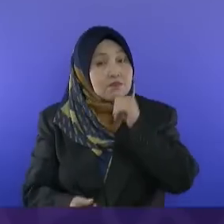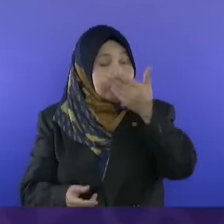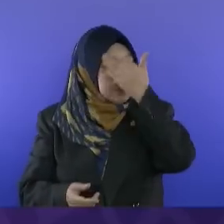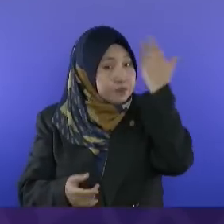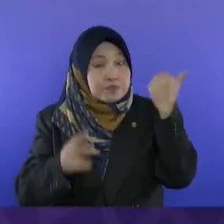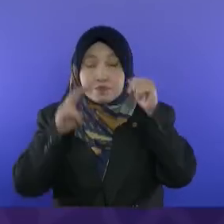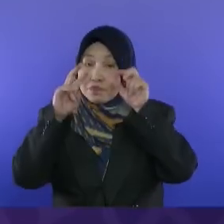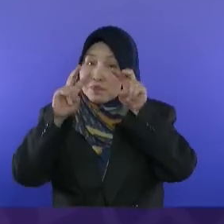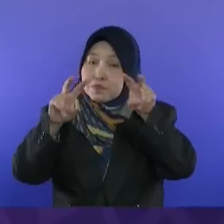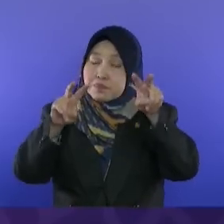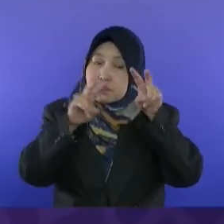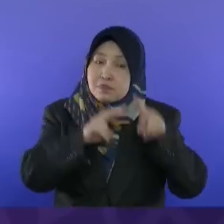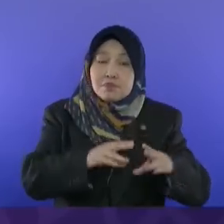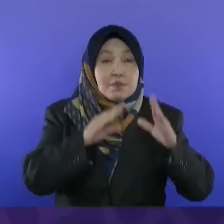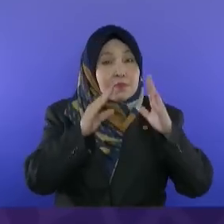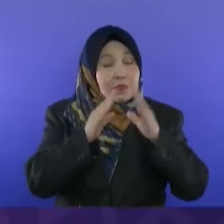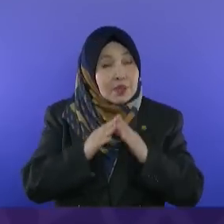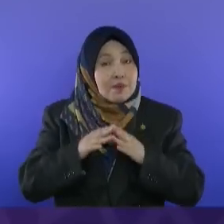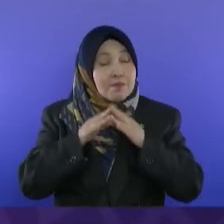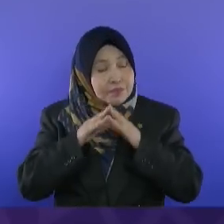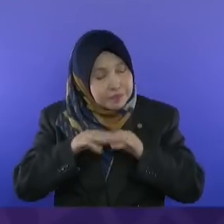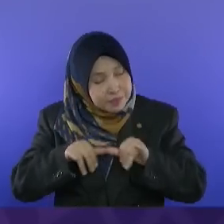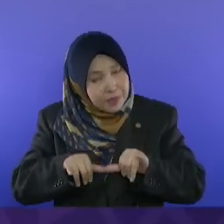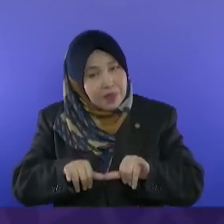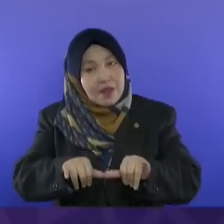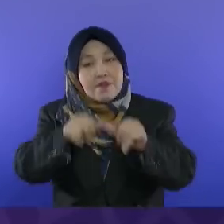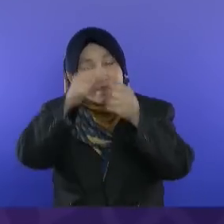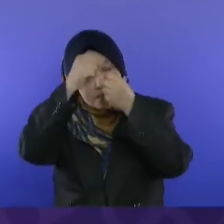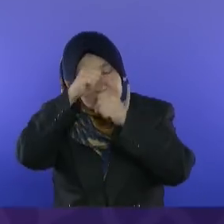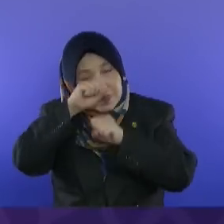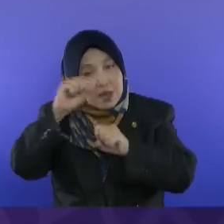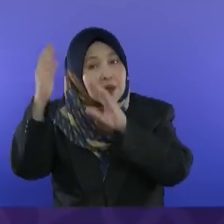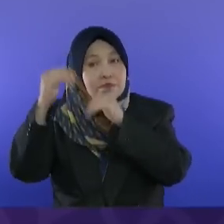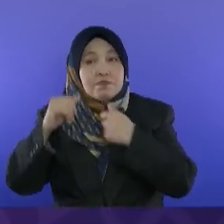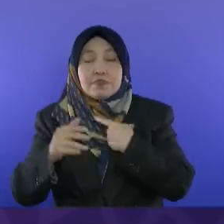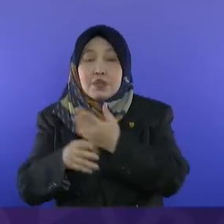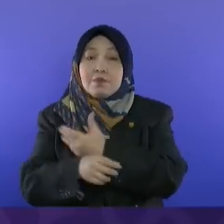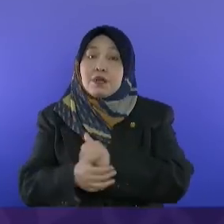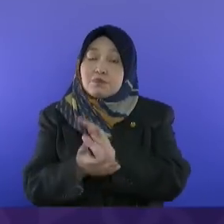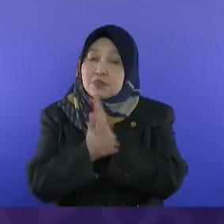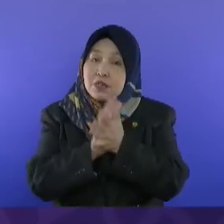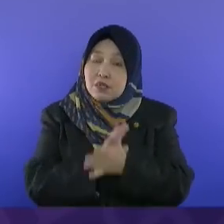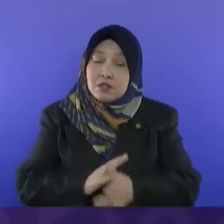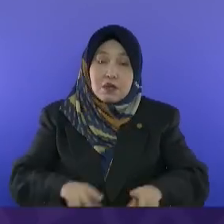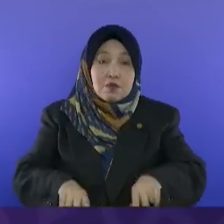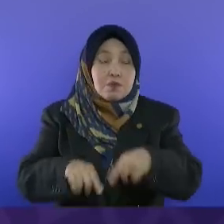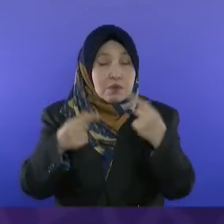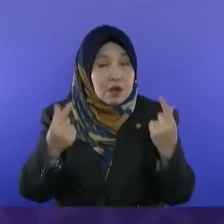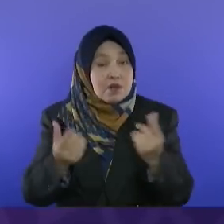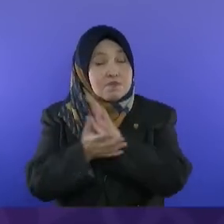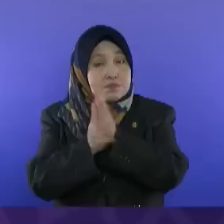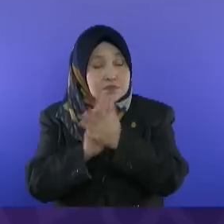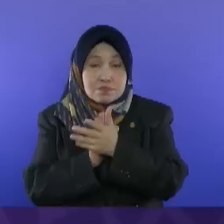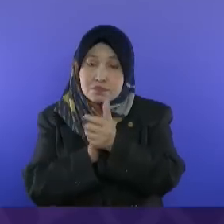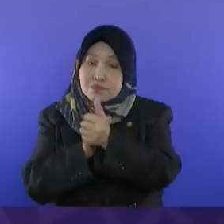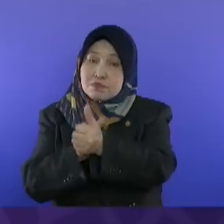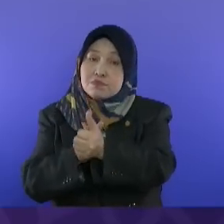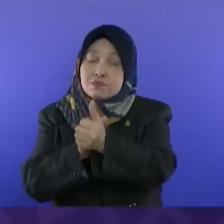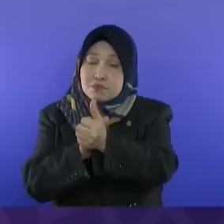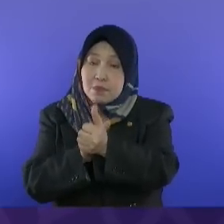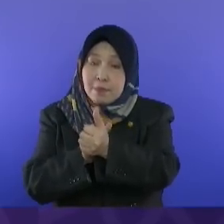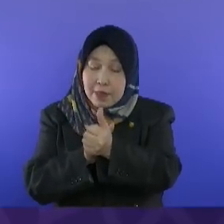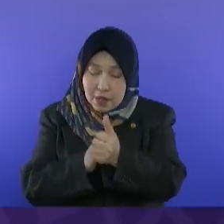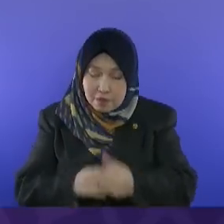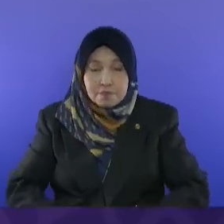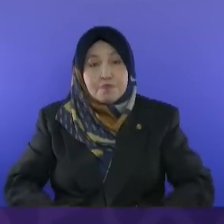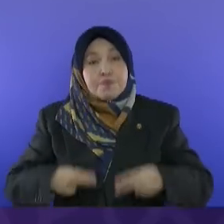penonton yang di rumah yang terus-terus dia mudah-mudahan kita semua dapat menjadikan Alquran dan Sebagai panduan dalam kehidupan kita